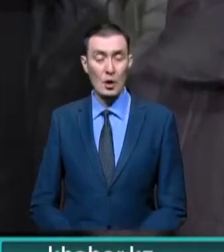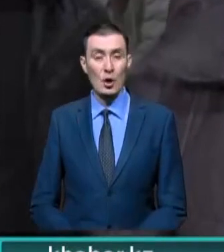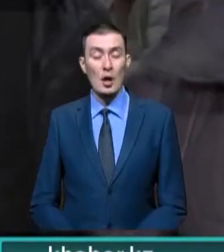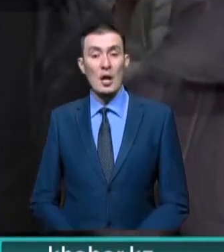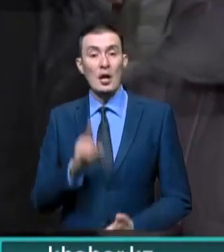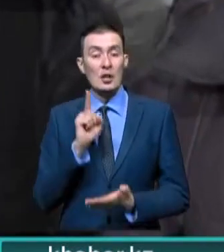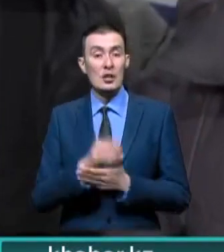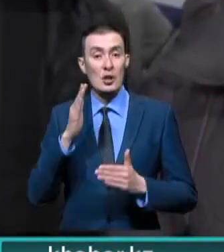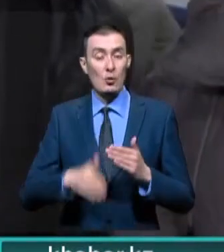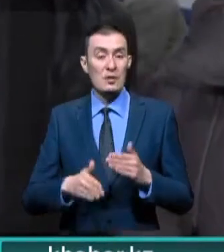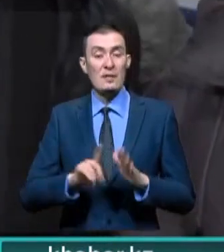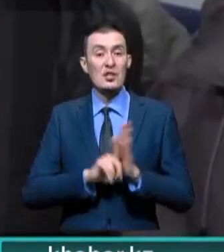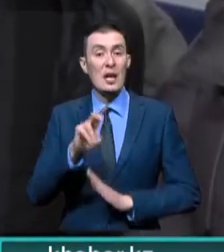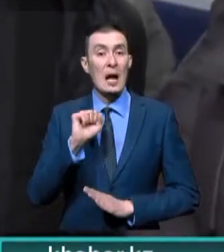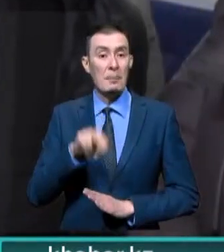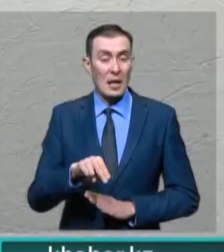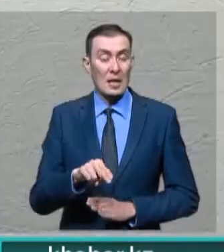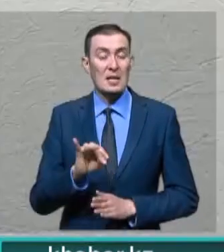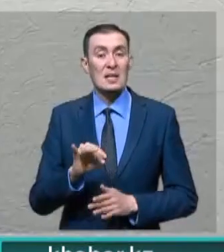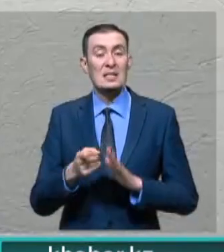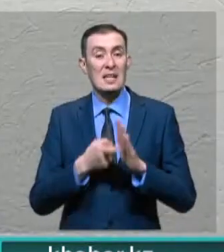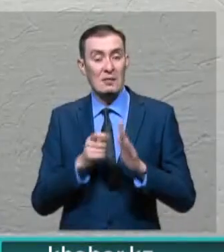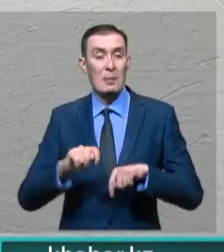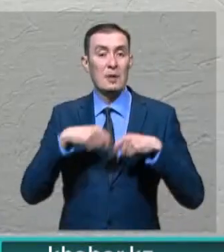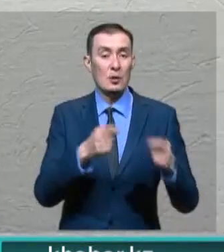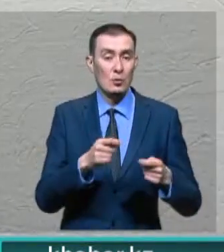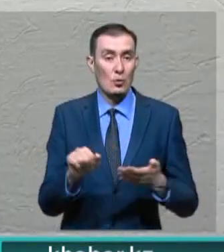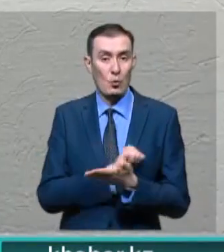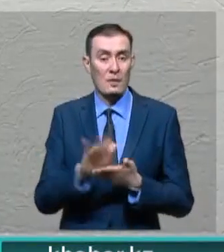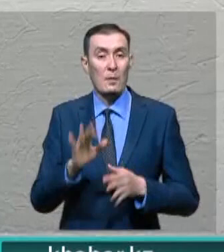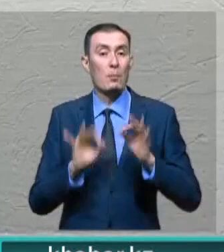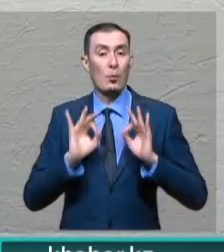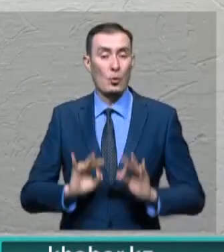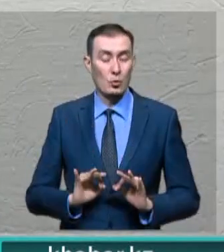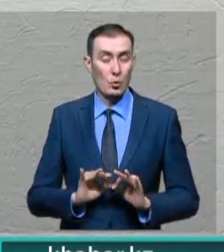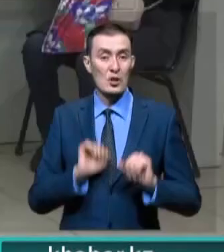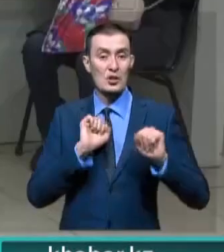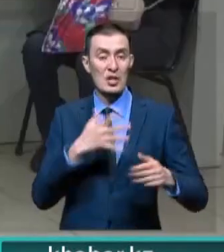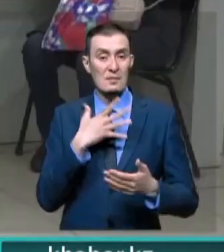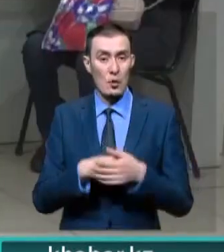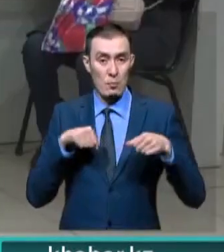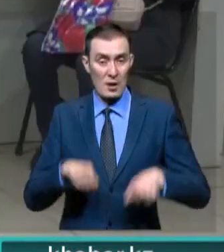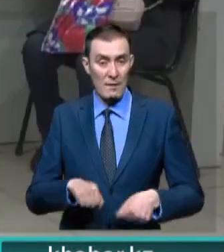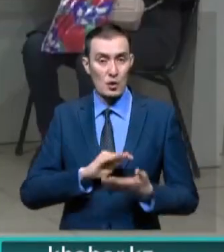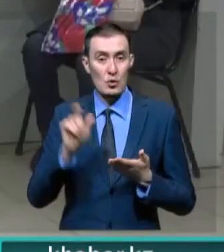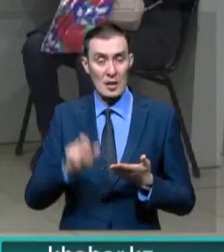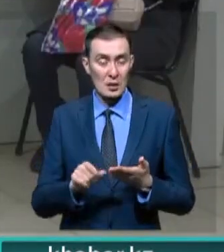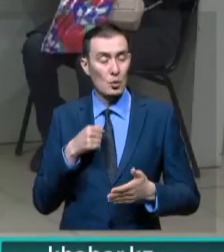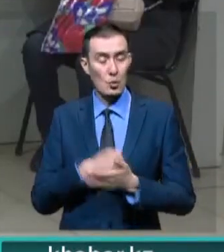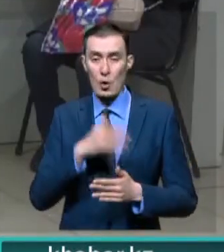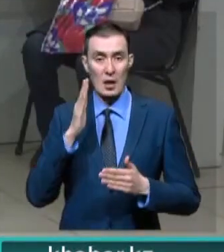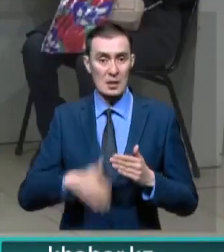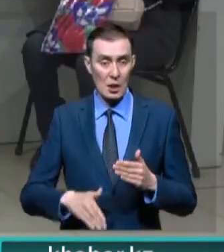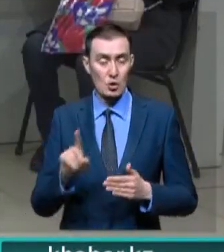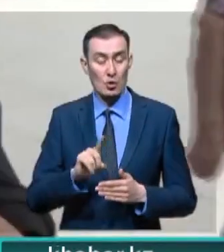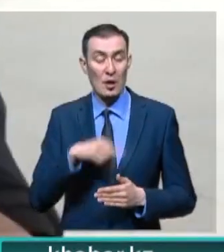Доследование должны завершить в начале апреля. И затем следователи передадут материалы в прокуратуру. Отстаивать свои права журналисты собираются до конца,